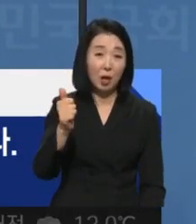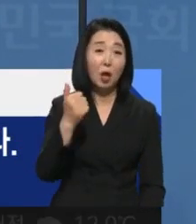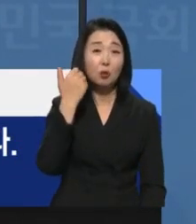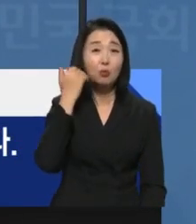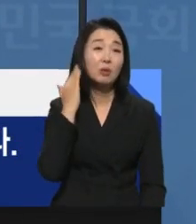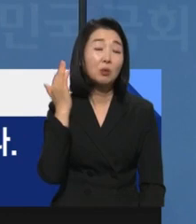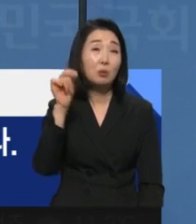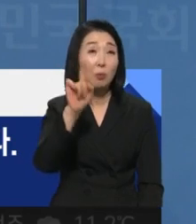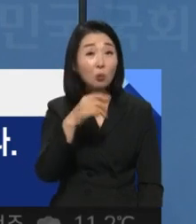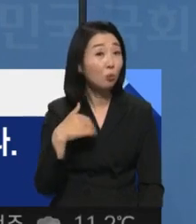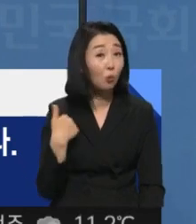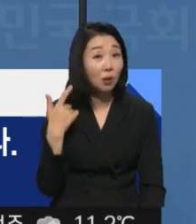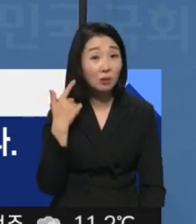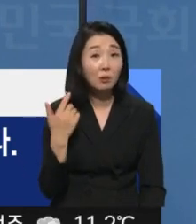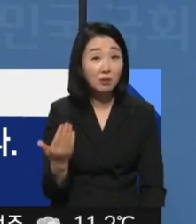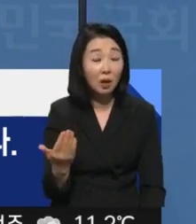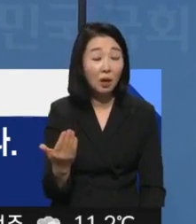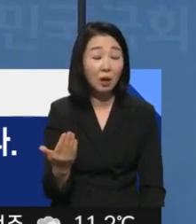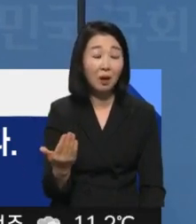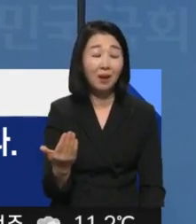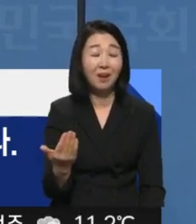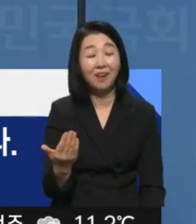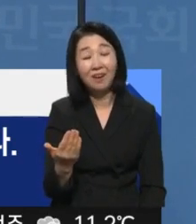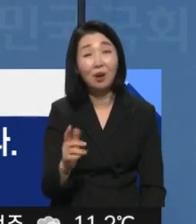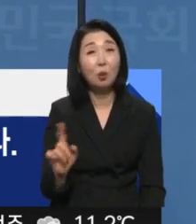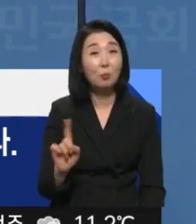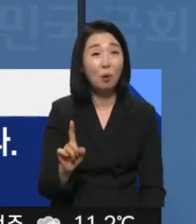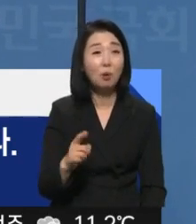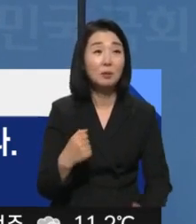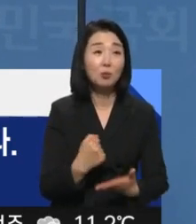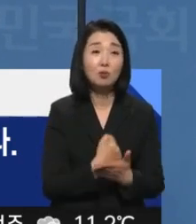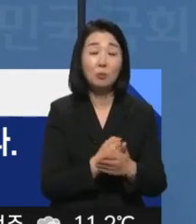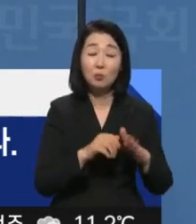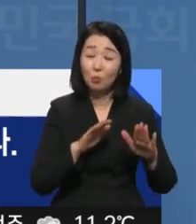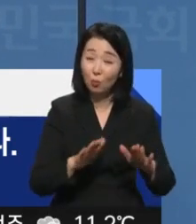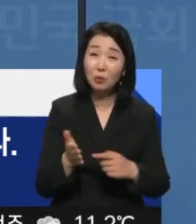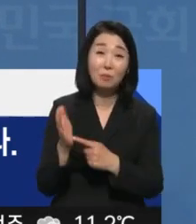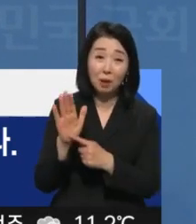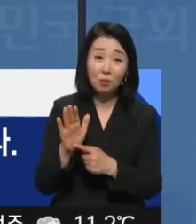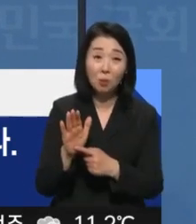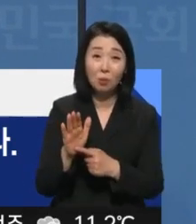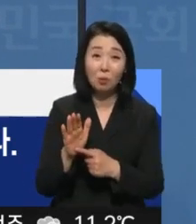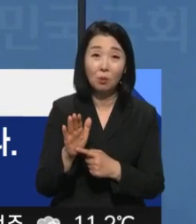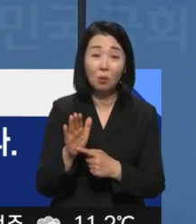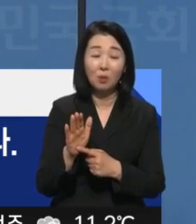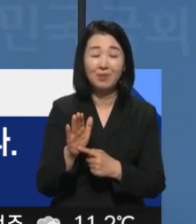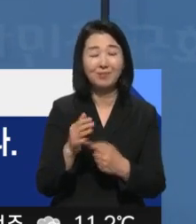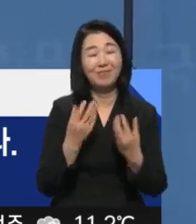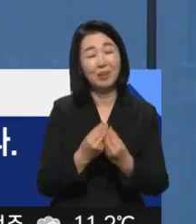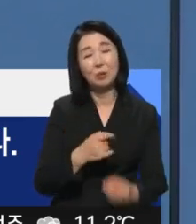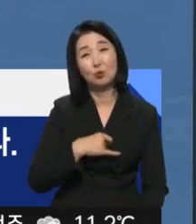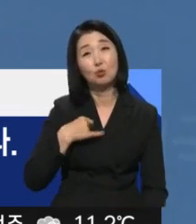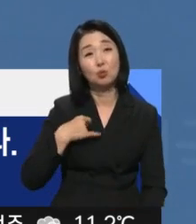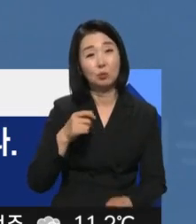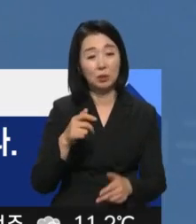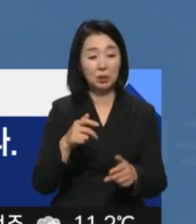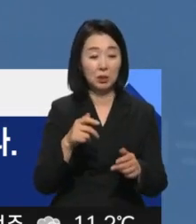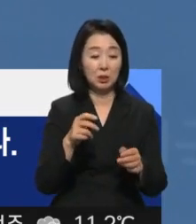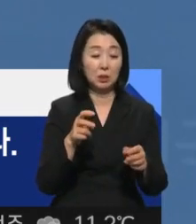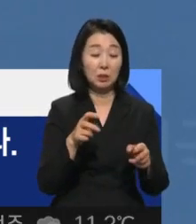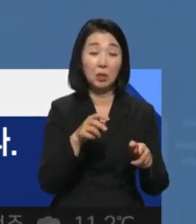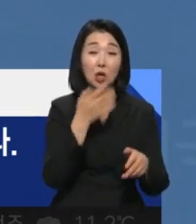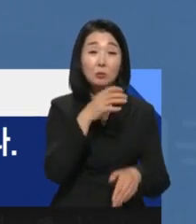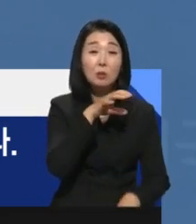아무것도 몰랐던 양 능청맞게 유감을 운운했습니다. 중국집 사장이 짜장면 처음